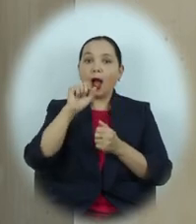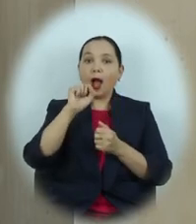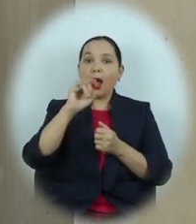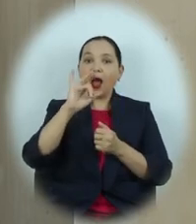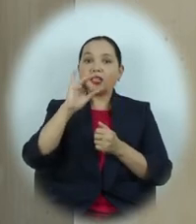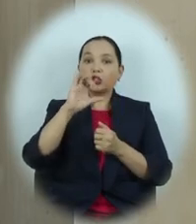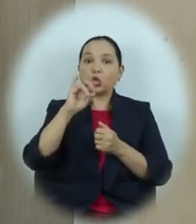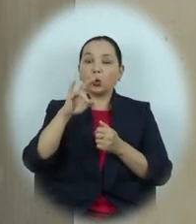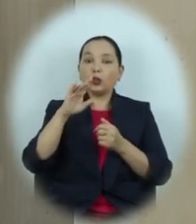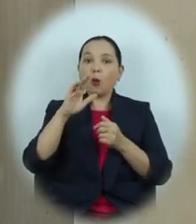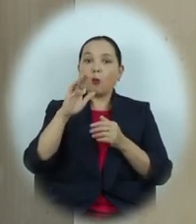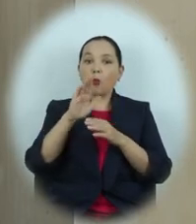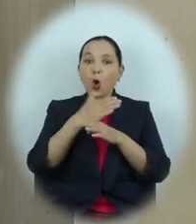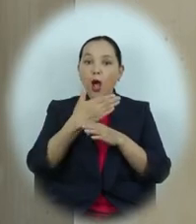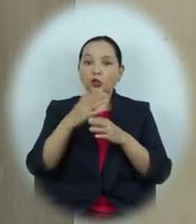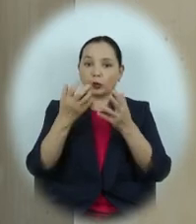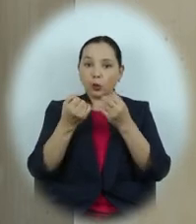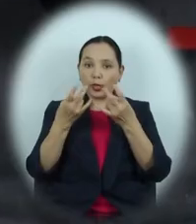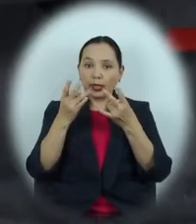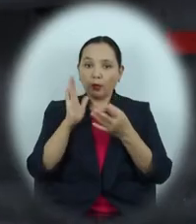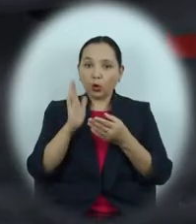bo'lagidan ajratib olishimiz kerak bo'ladi.